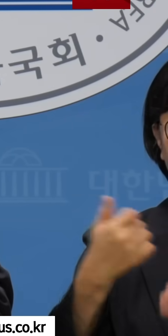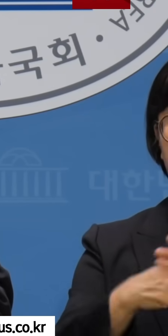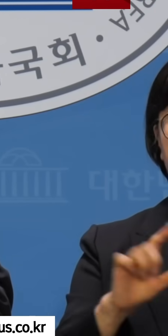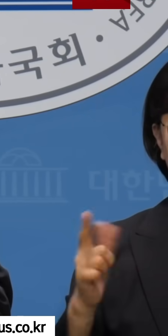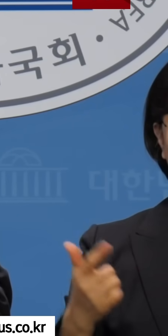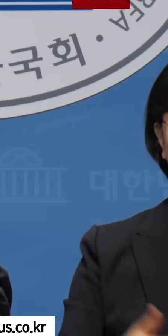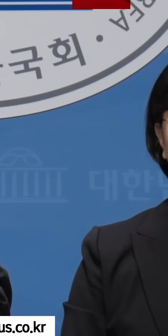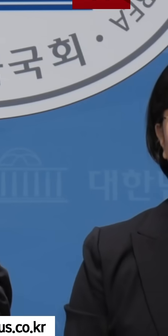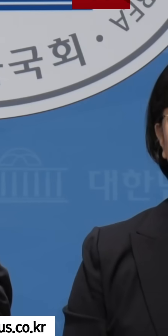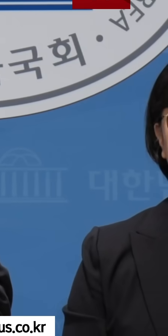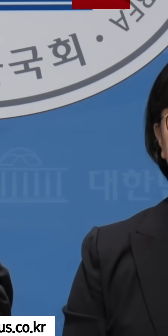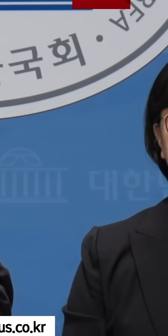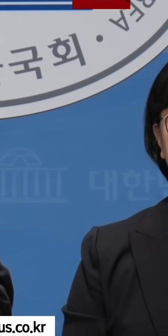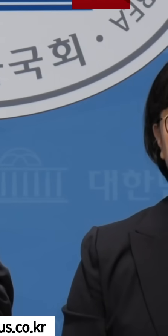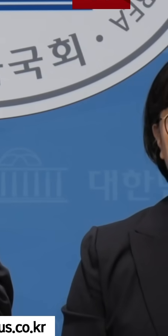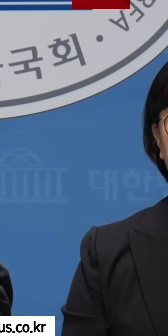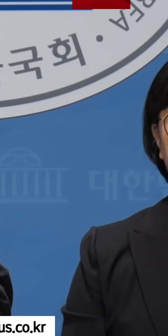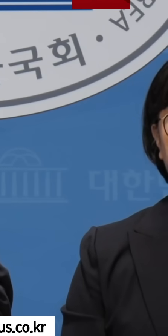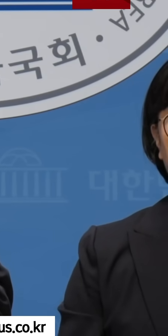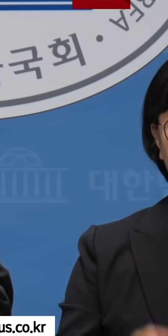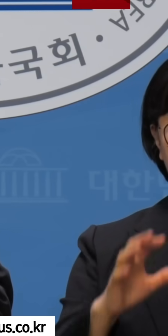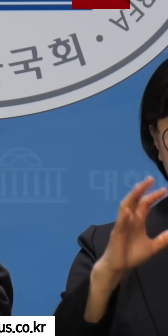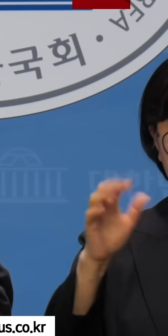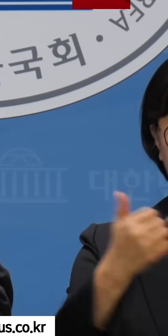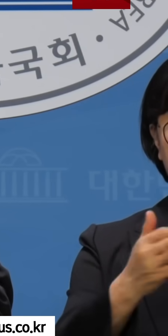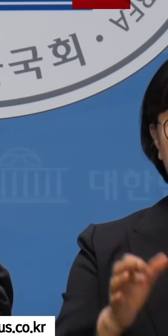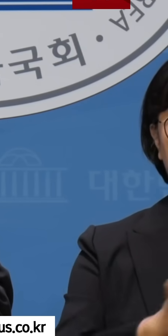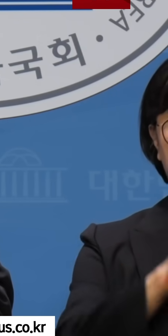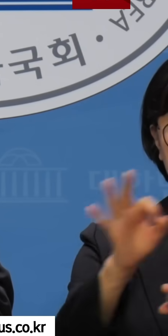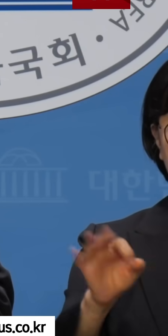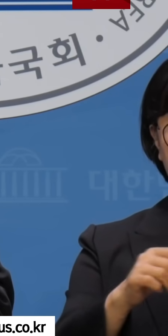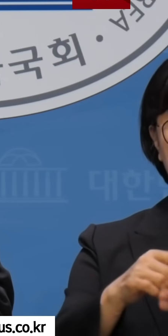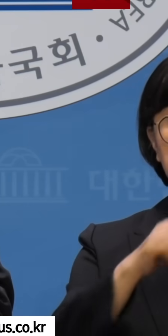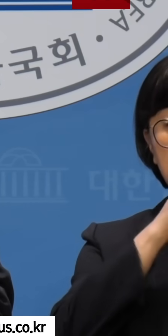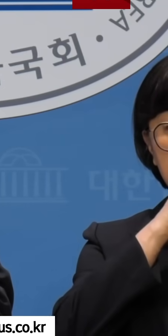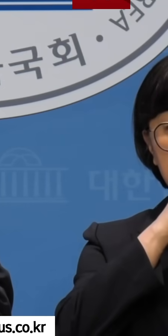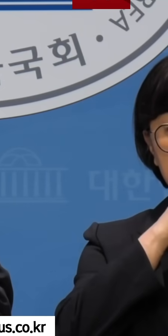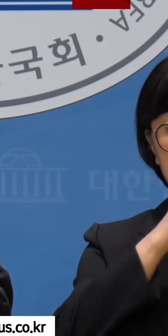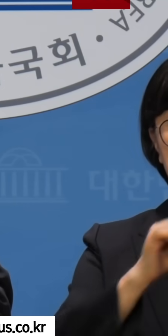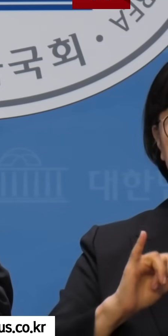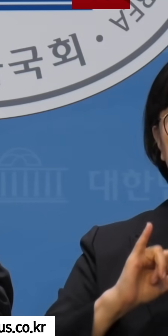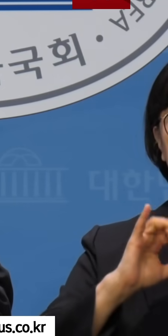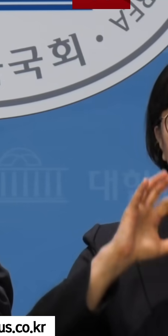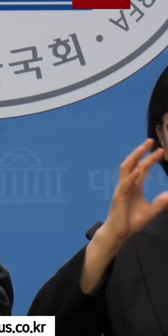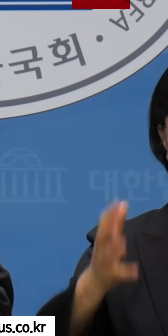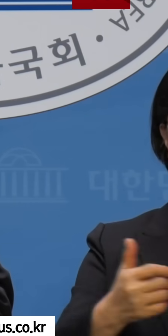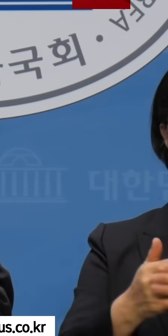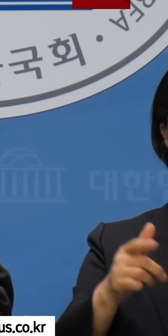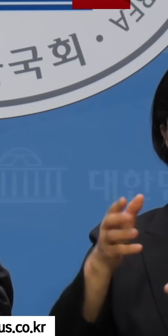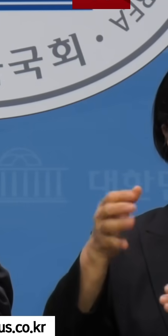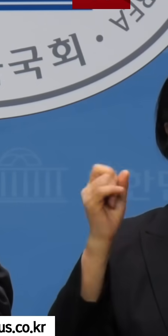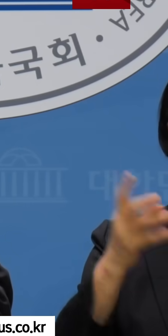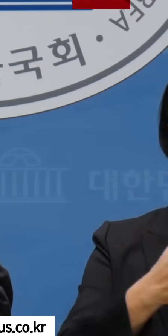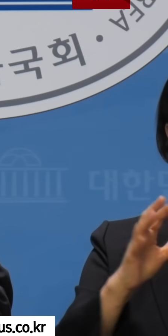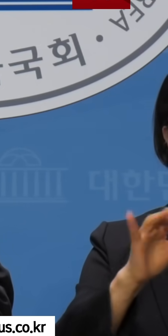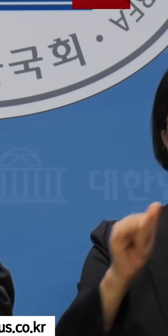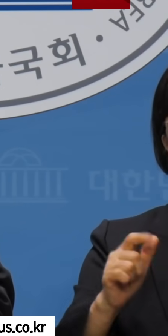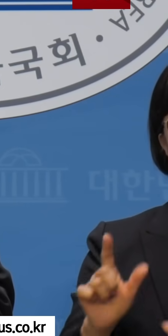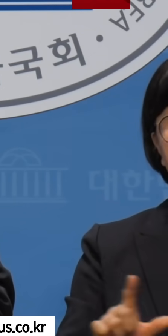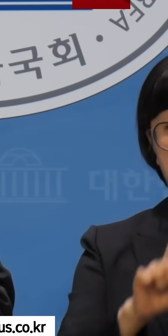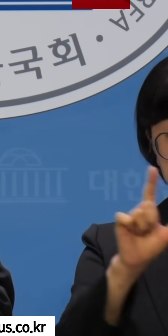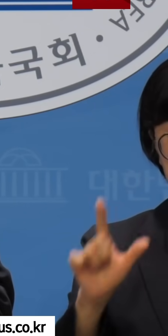그게 아니었습니다. 국가의 경제 성적표는 세계 상위권인데 국민 민생